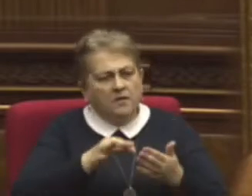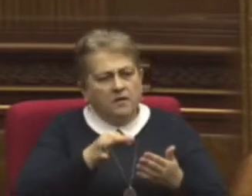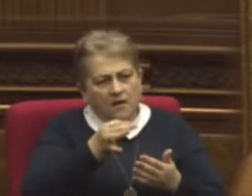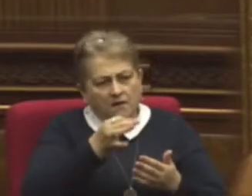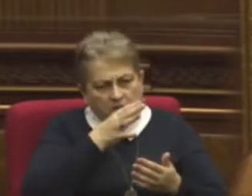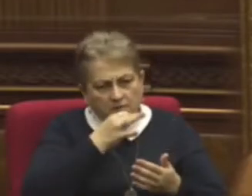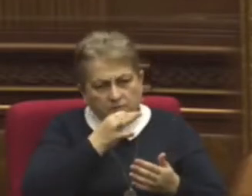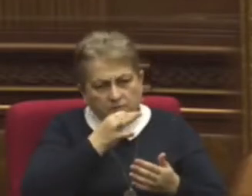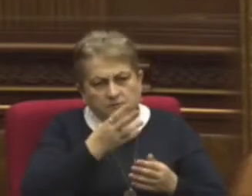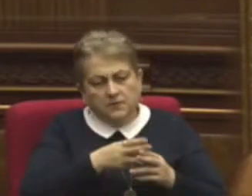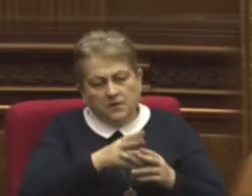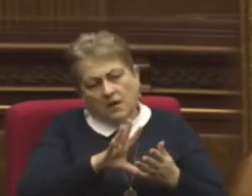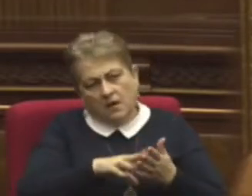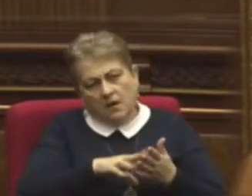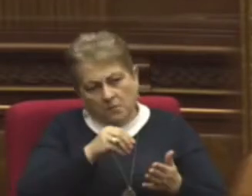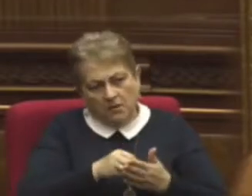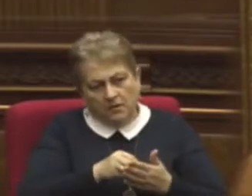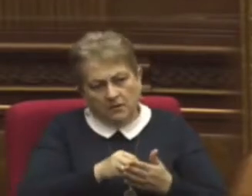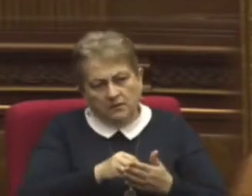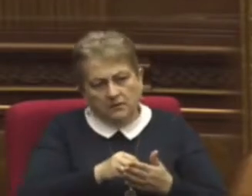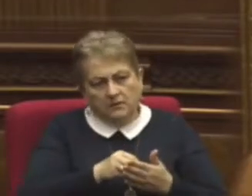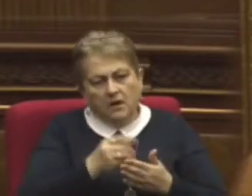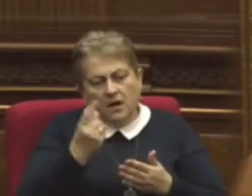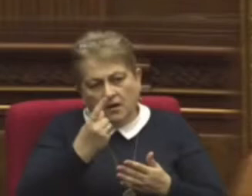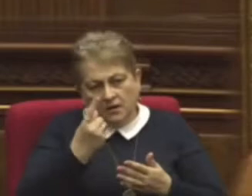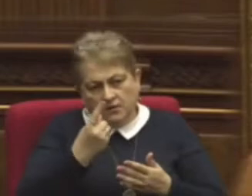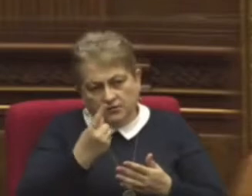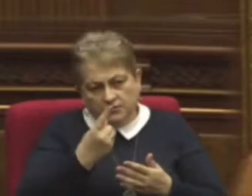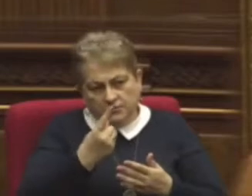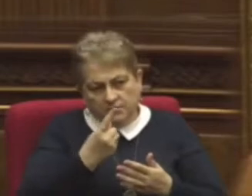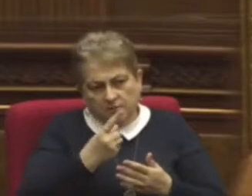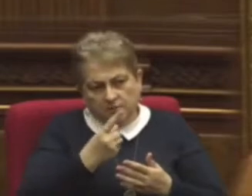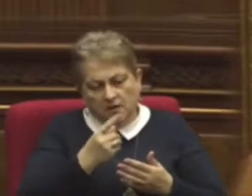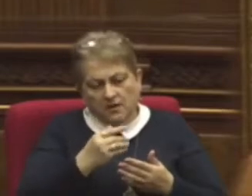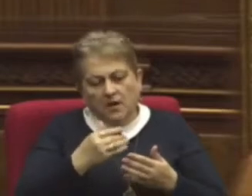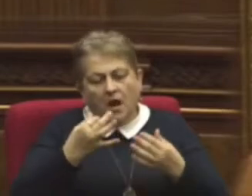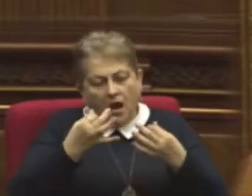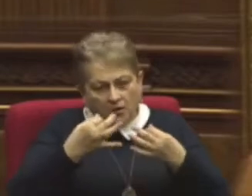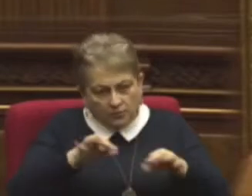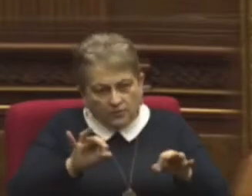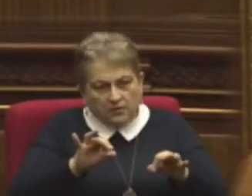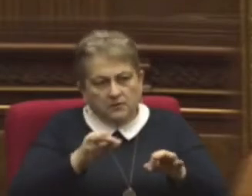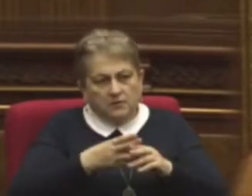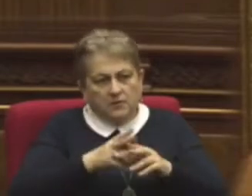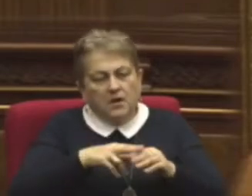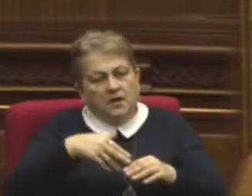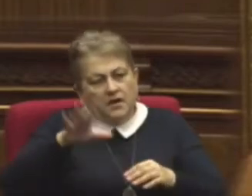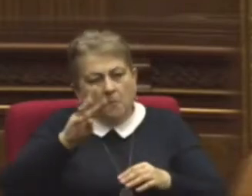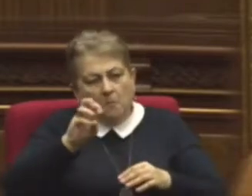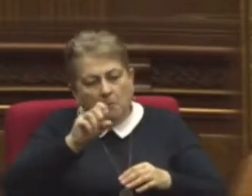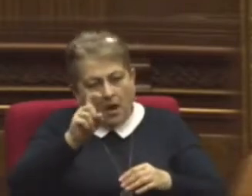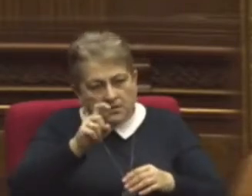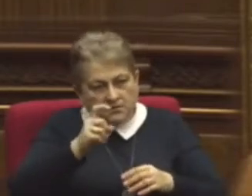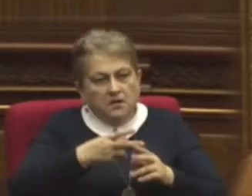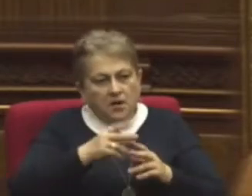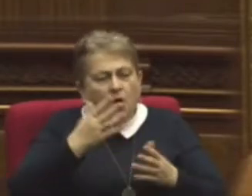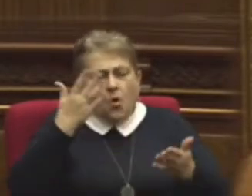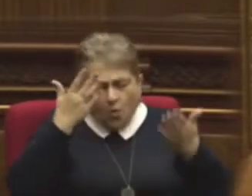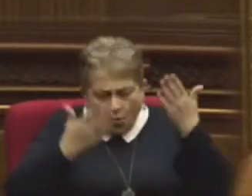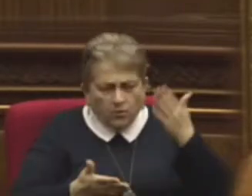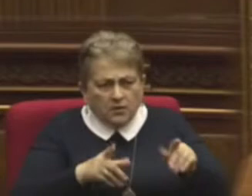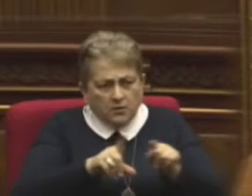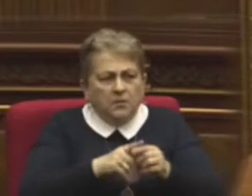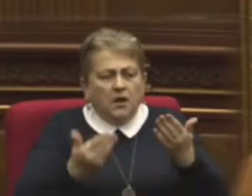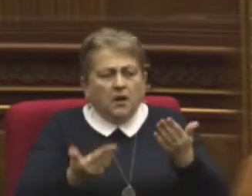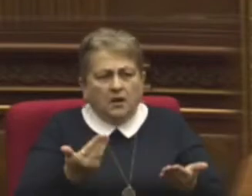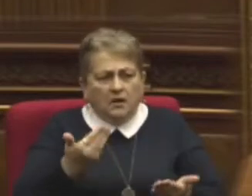անհավանական բաները, ասենք համարենք, որ առաջին աստրոնավտներից մեկը, որը կգնա Մարս, կլինի հայազգի աստրոնավտ, օրինակ նման